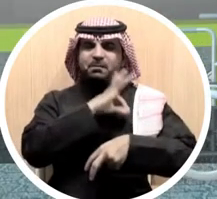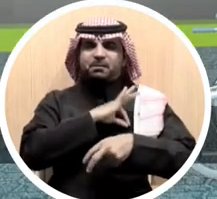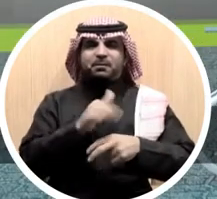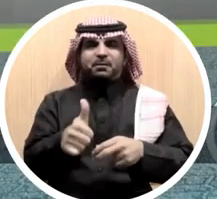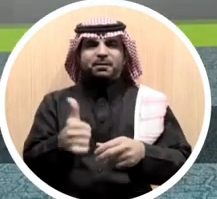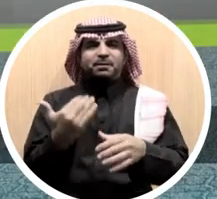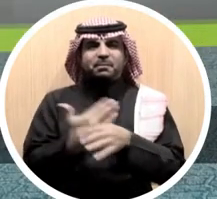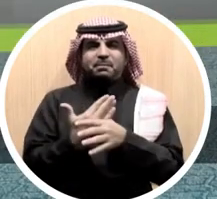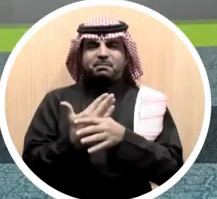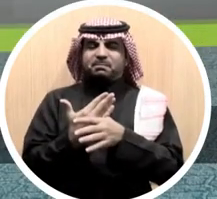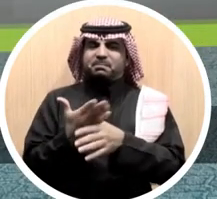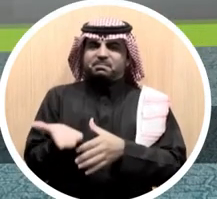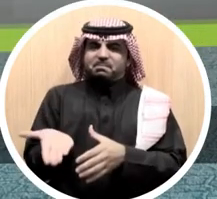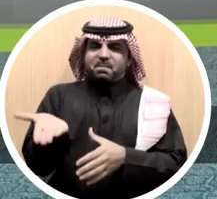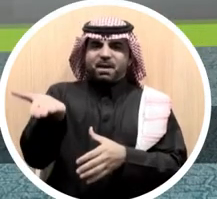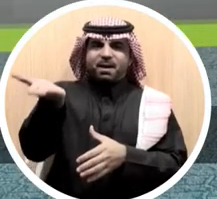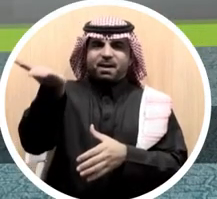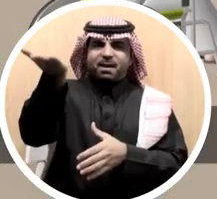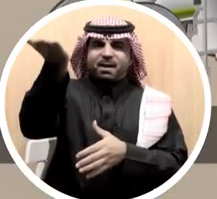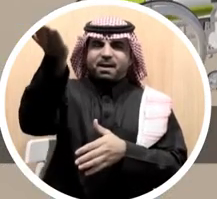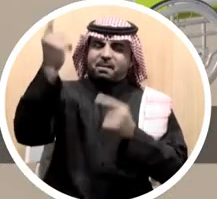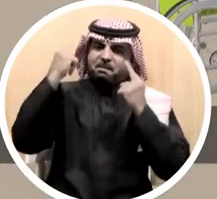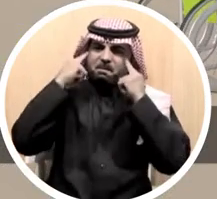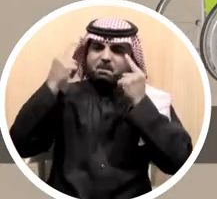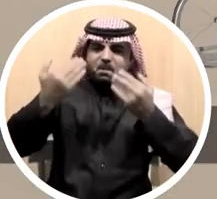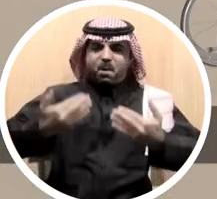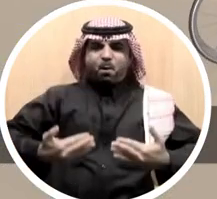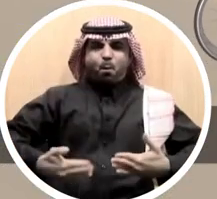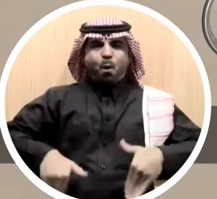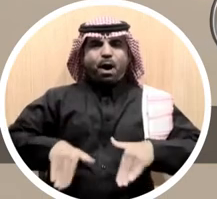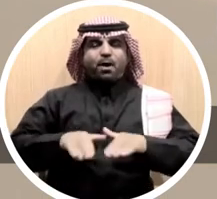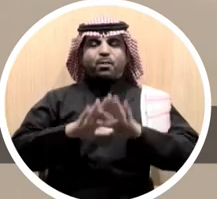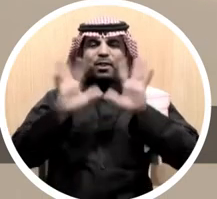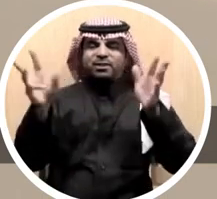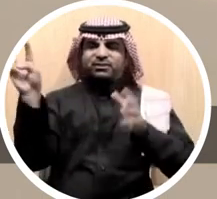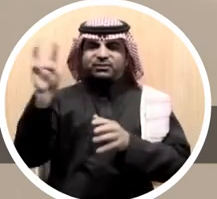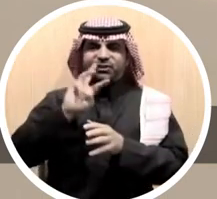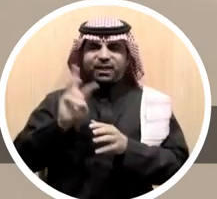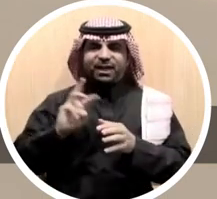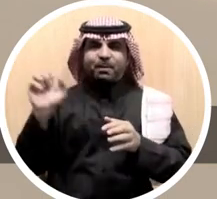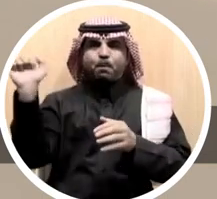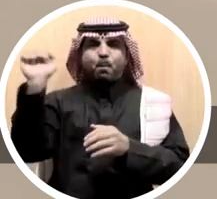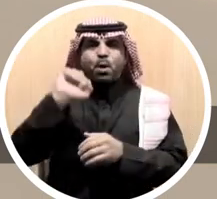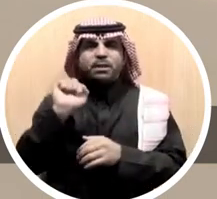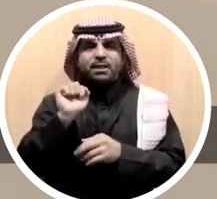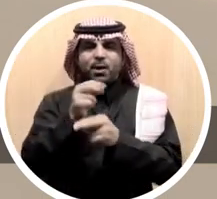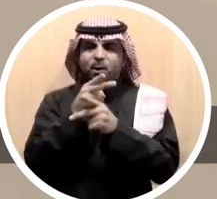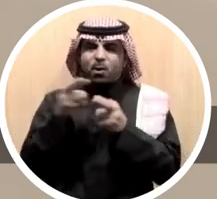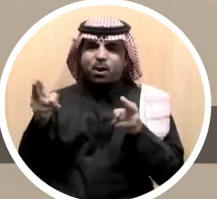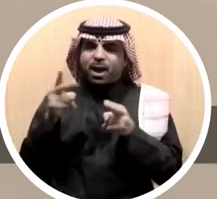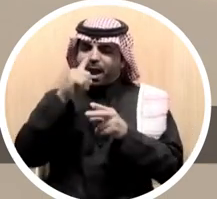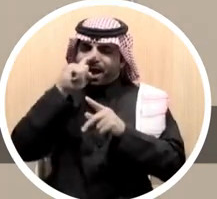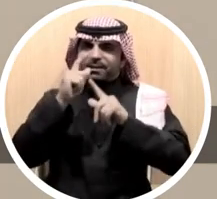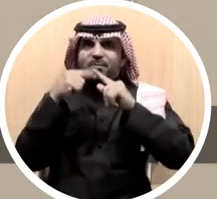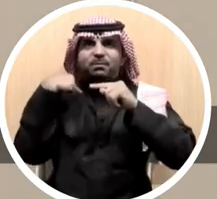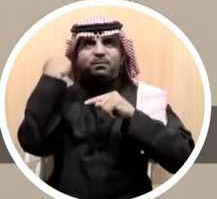والمؤسسات لتغيير توجهاتها وإيجاد التفاهم والتوعية وتقديم المساندة للوصول الشامل إلى بيئات